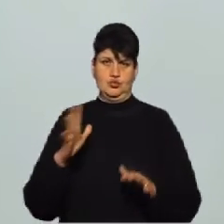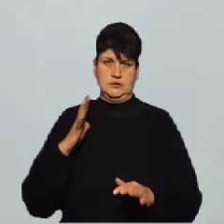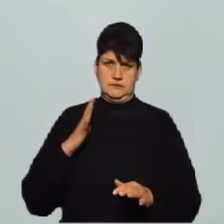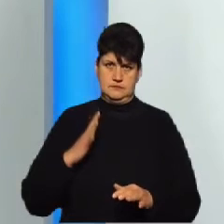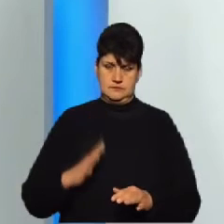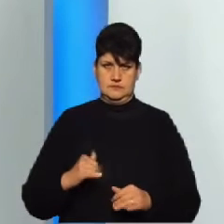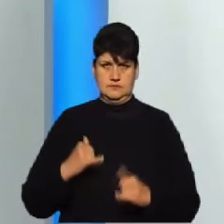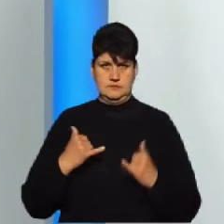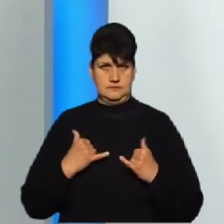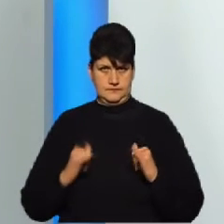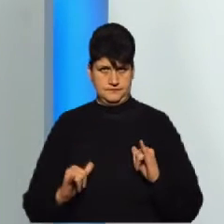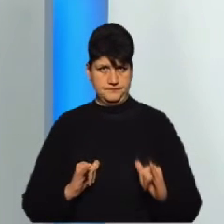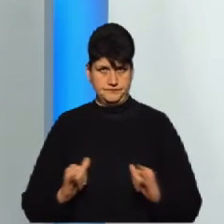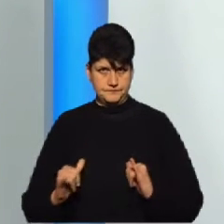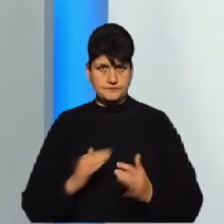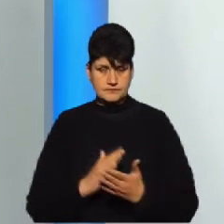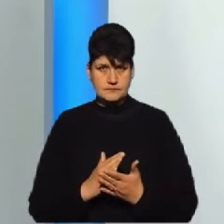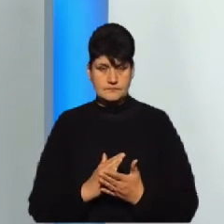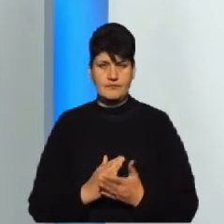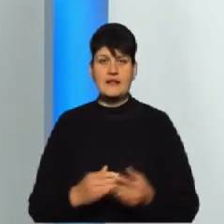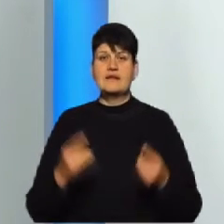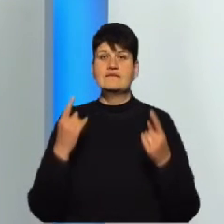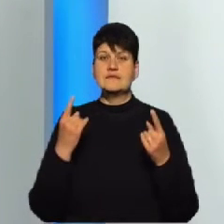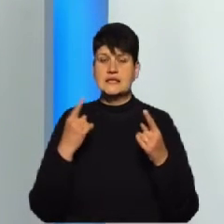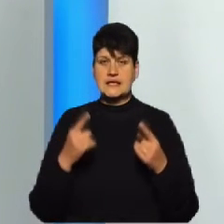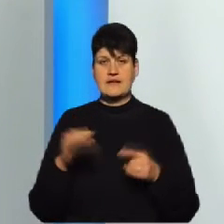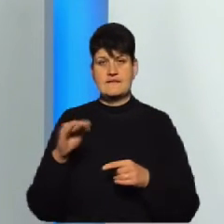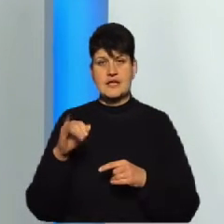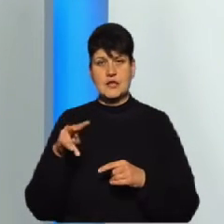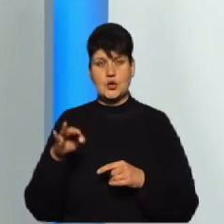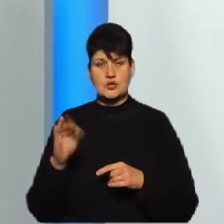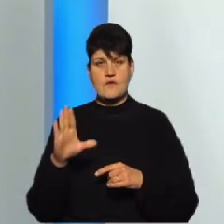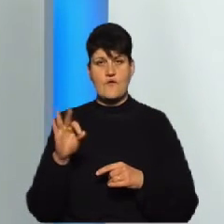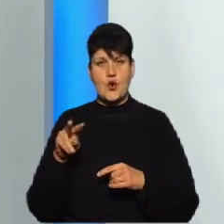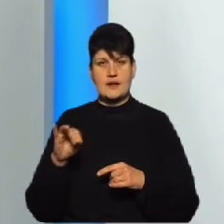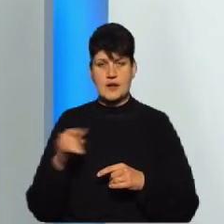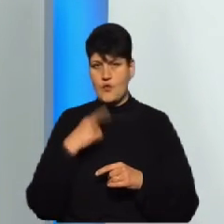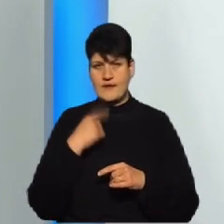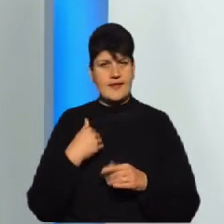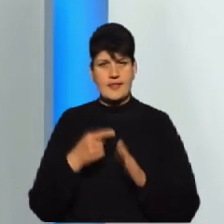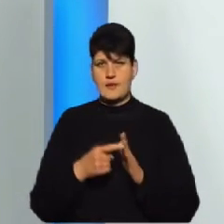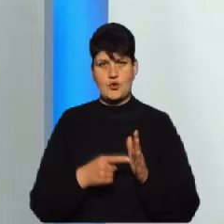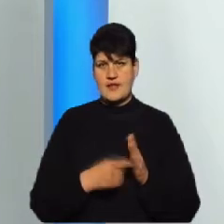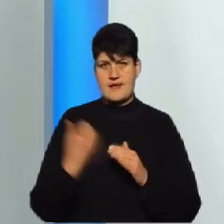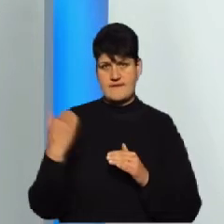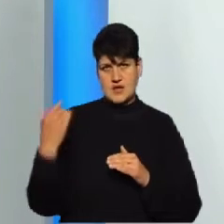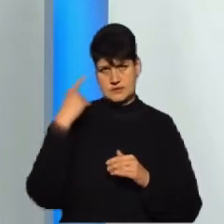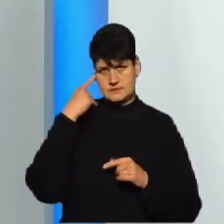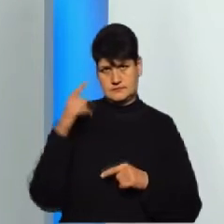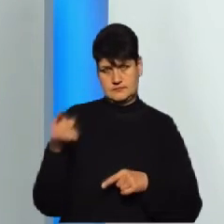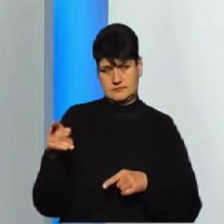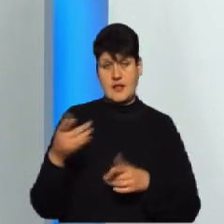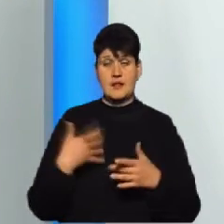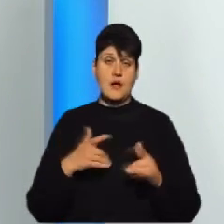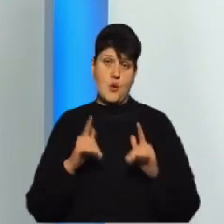Великий просвітник і філософ Вольтер казав, я не поділяю ваших переконань, але готовий померти за ваше